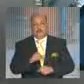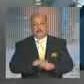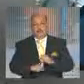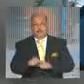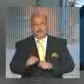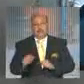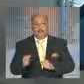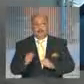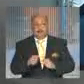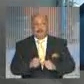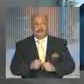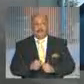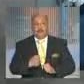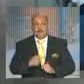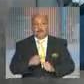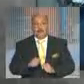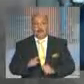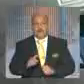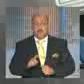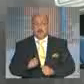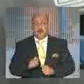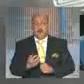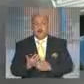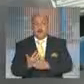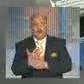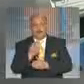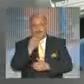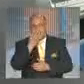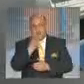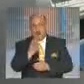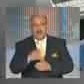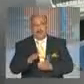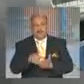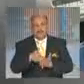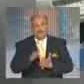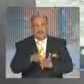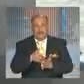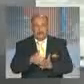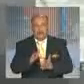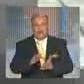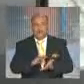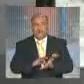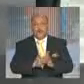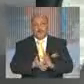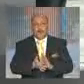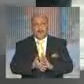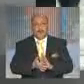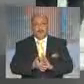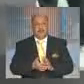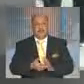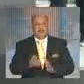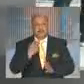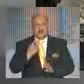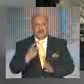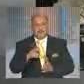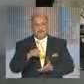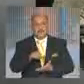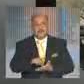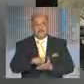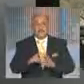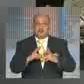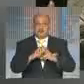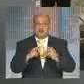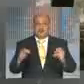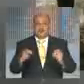التنوير في جل المؤسسات السياحية. مشاركة المسؤولين الجهويين في هذه الحملة لم يحجب غياب